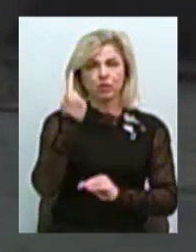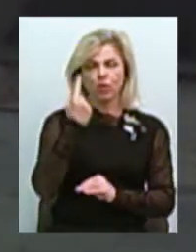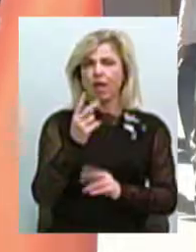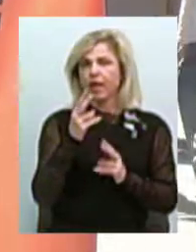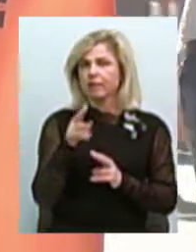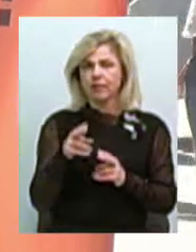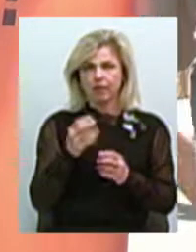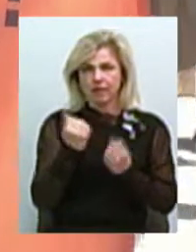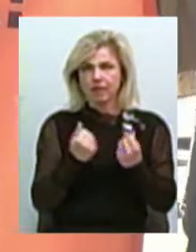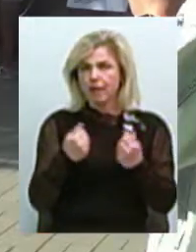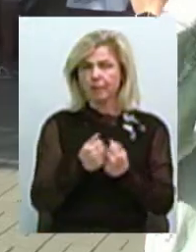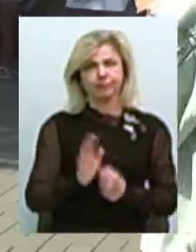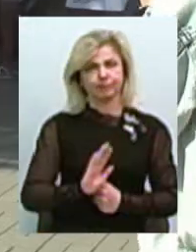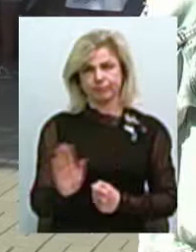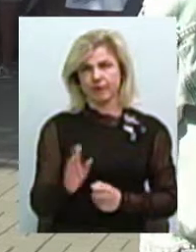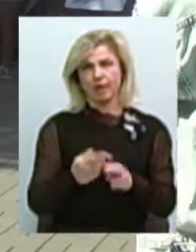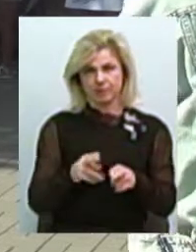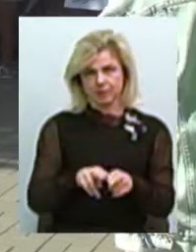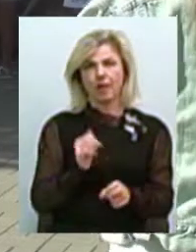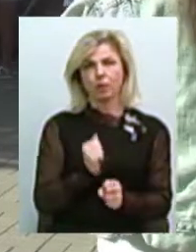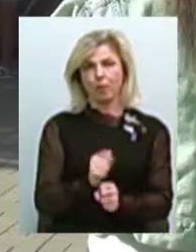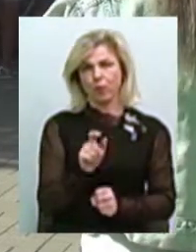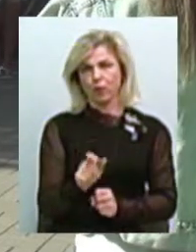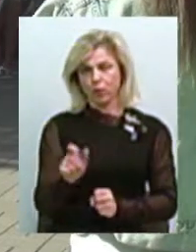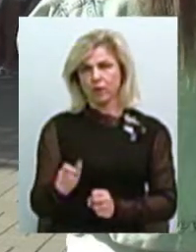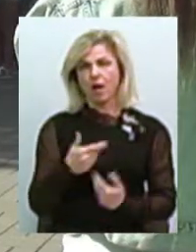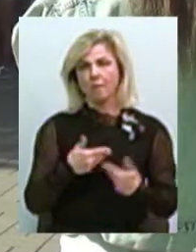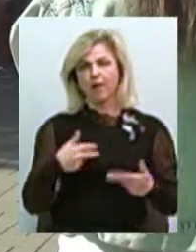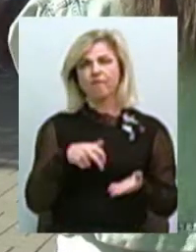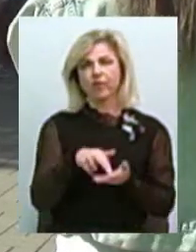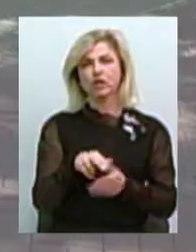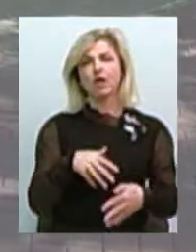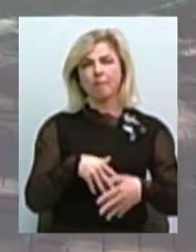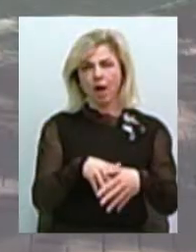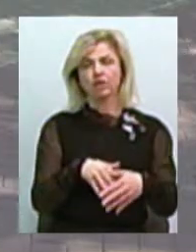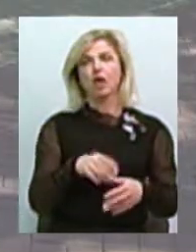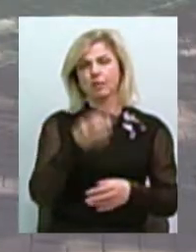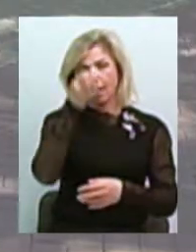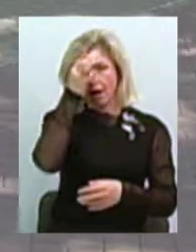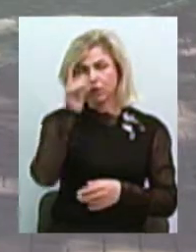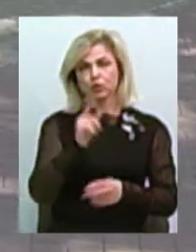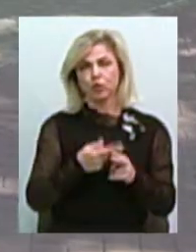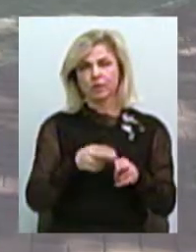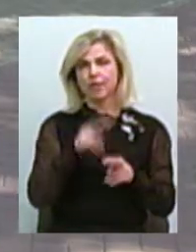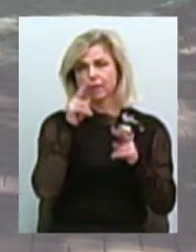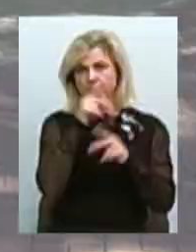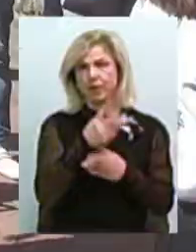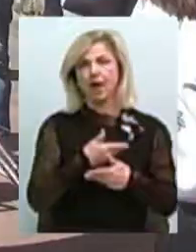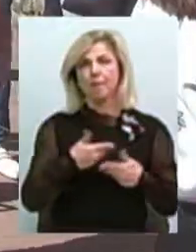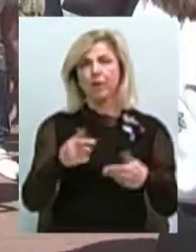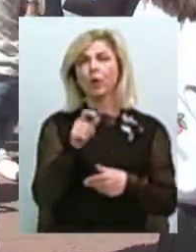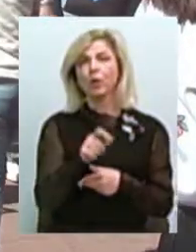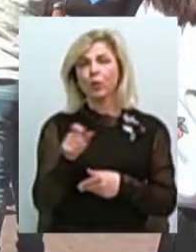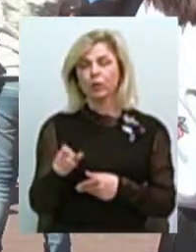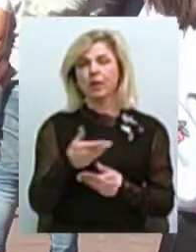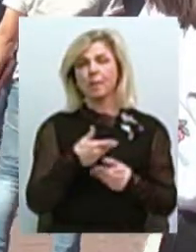це роблять люди. І ми вийшли на цей марш, щоб нагадати всім, що це неправильно, що ми люди, ми вищі створіння, ми